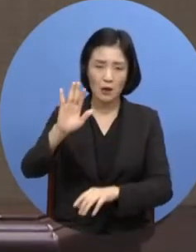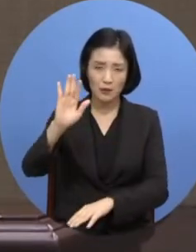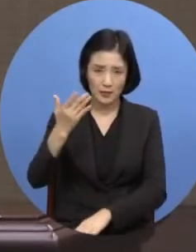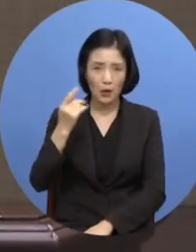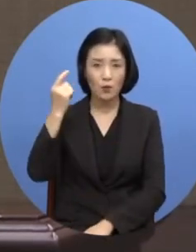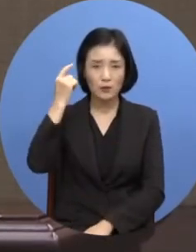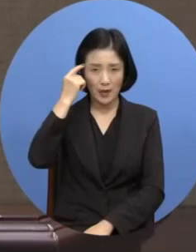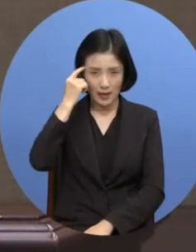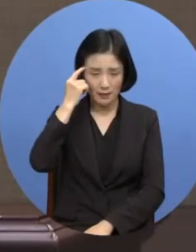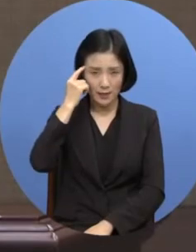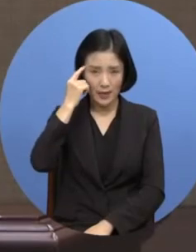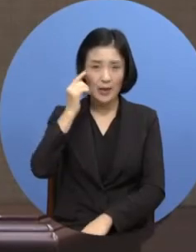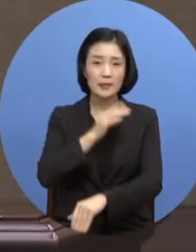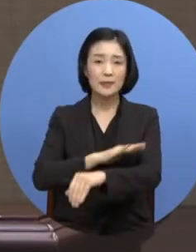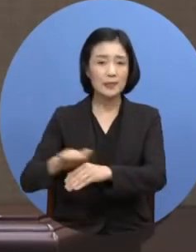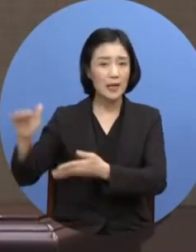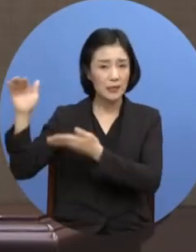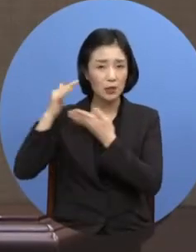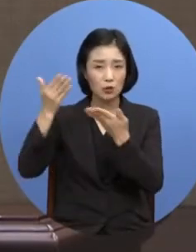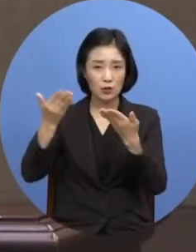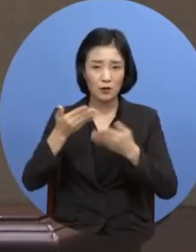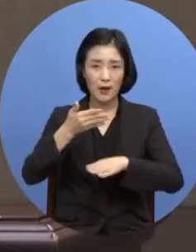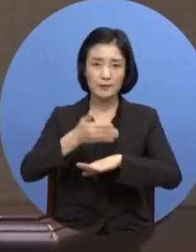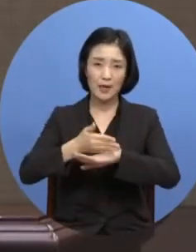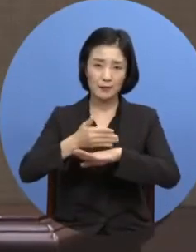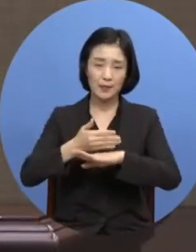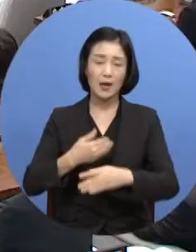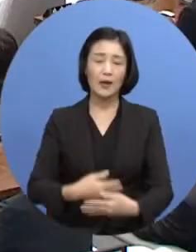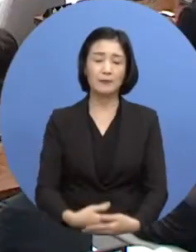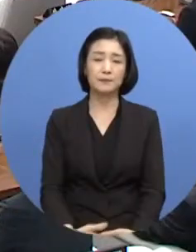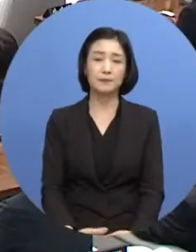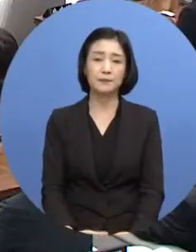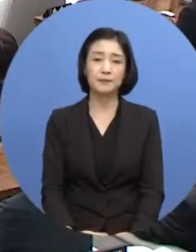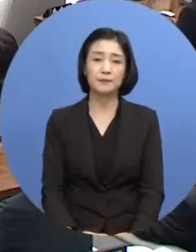것입니다. 경청하여 주셔서 감사합니다.